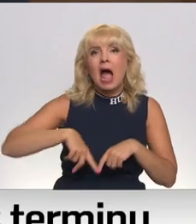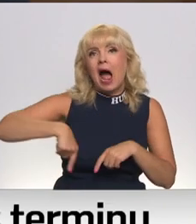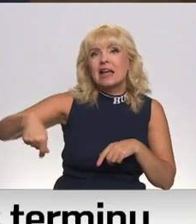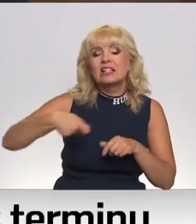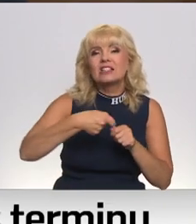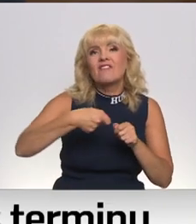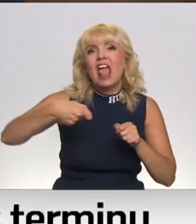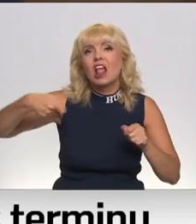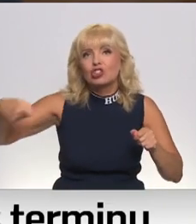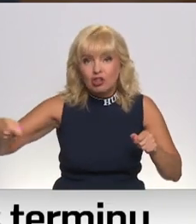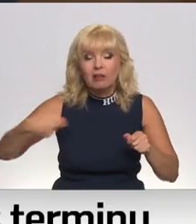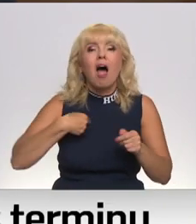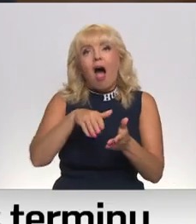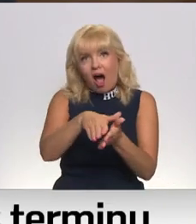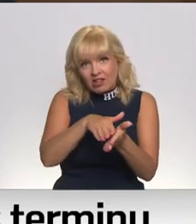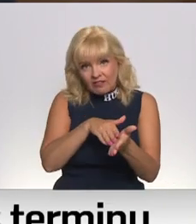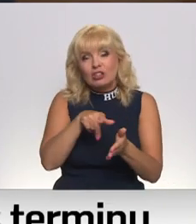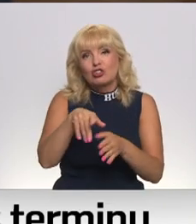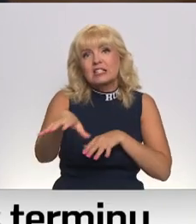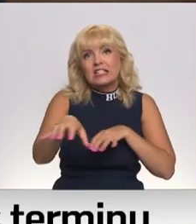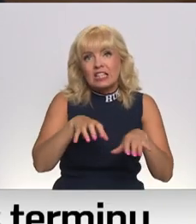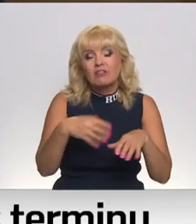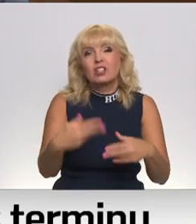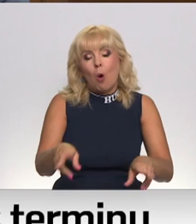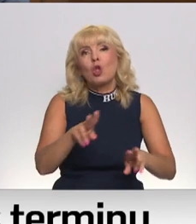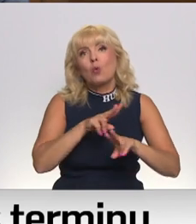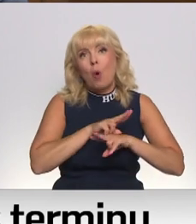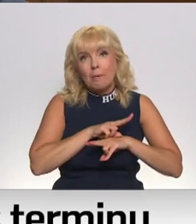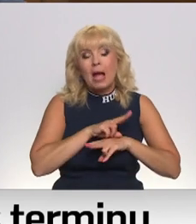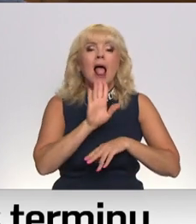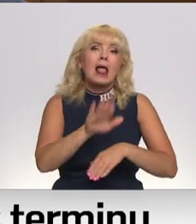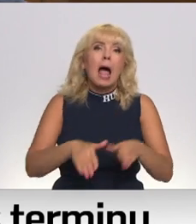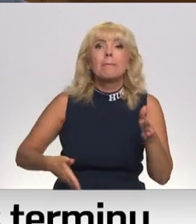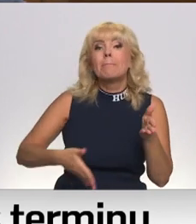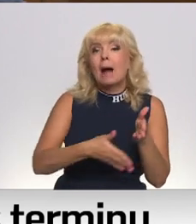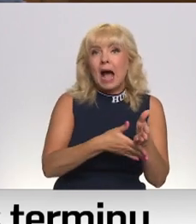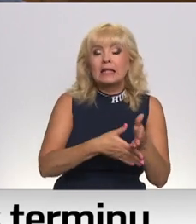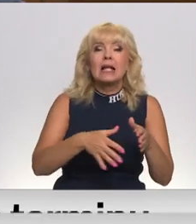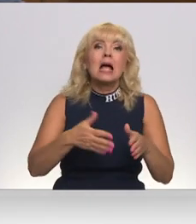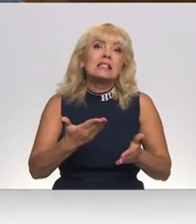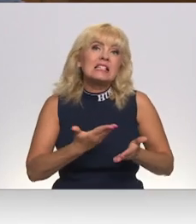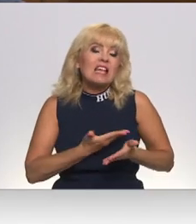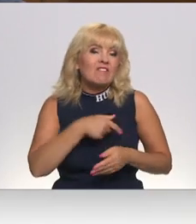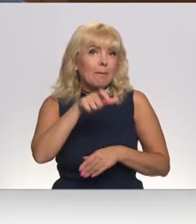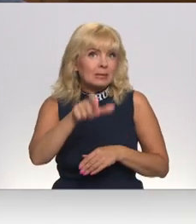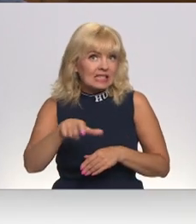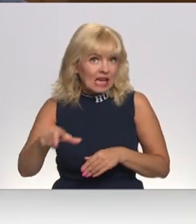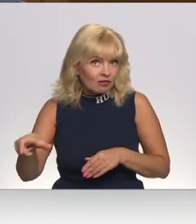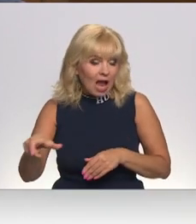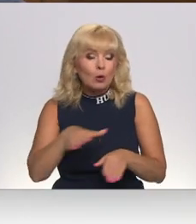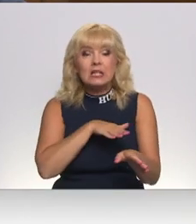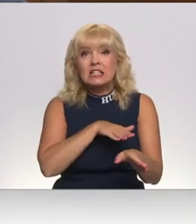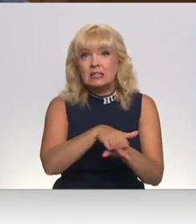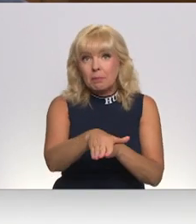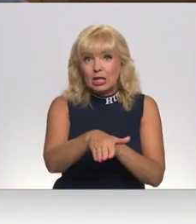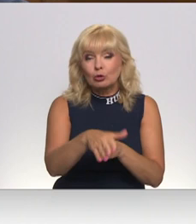jo, atvainojiet, šis dzīvnieciņš ir nobeidzies. Lai palīdzēt dzīviem cilvēkiem